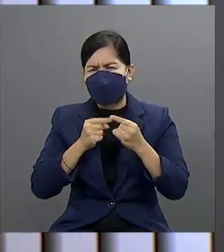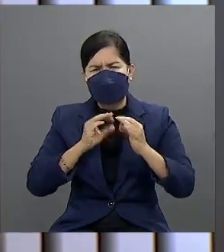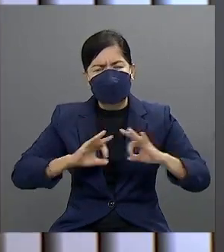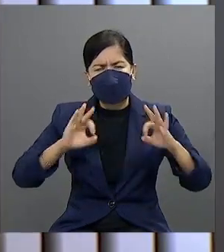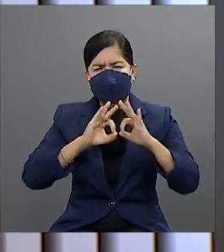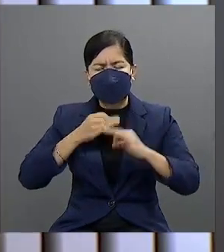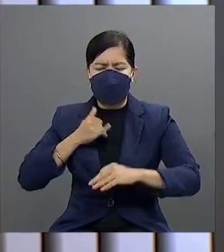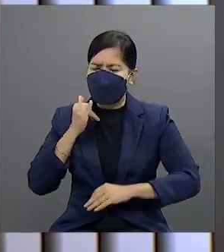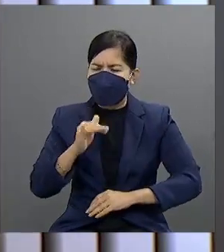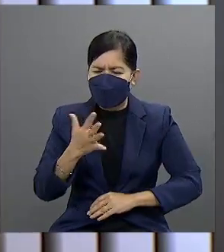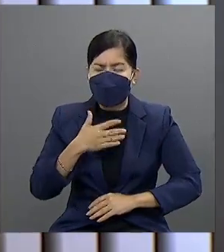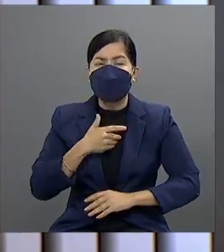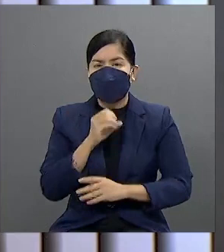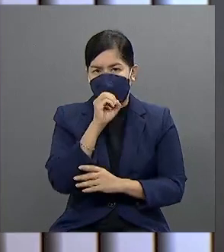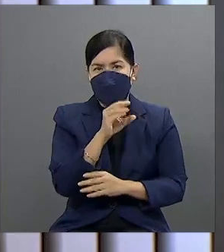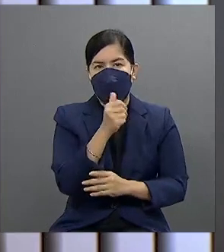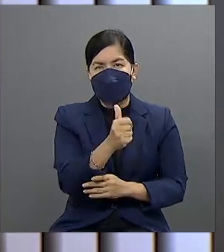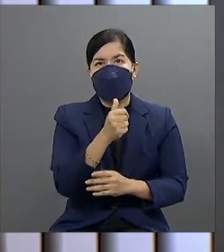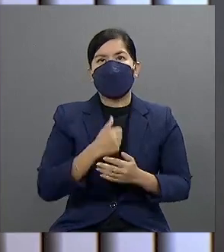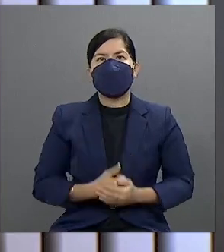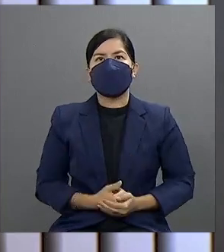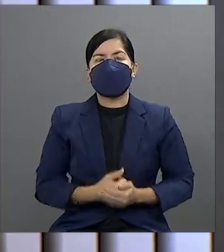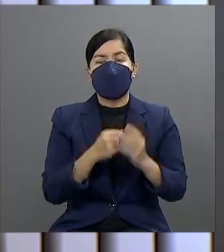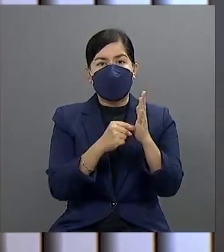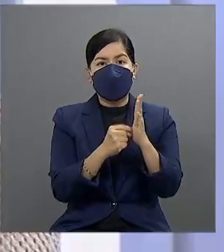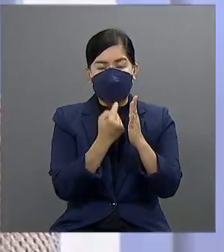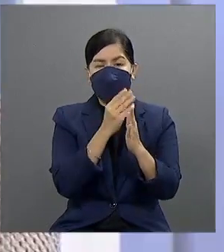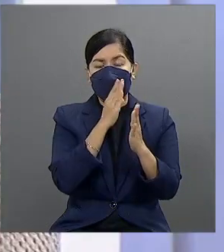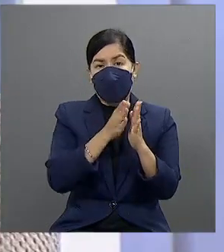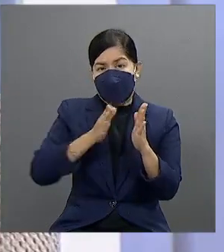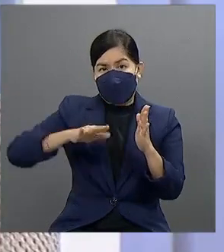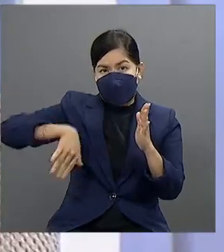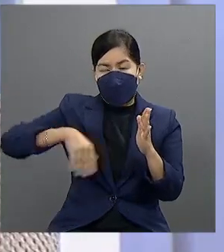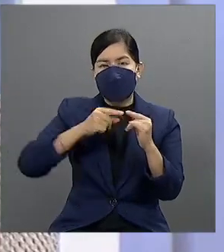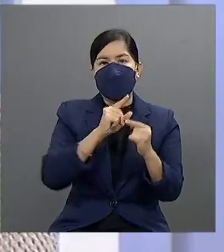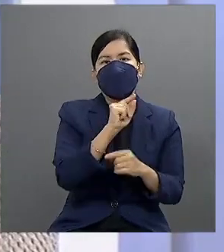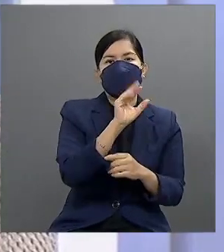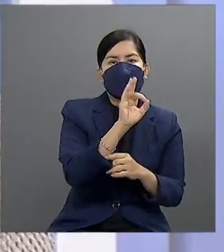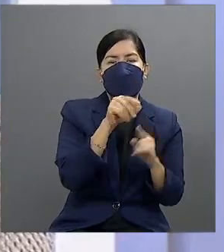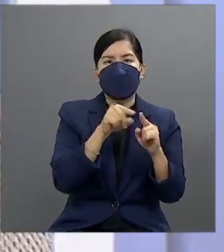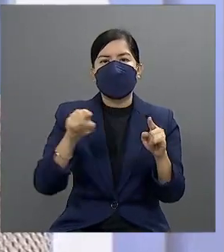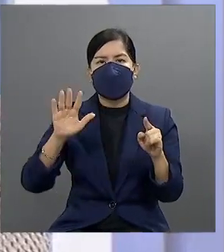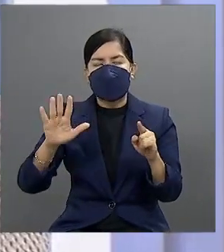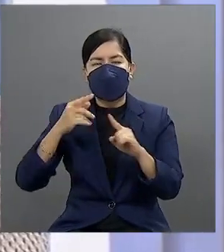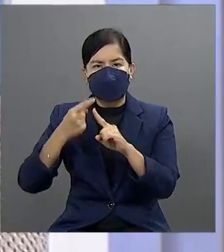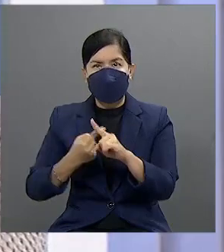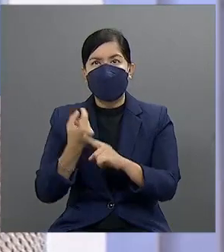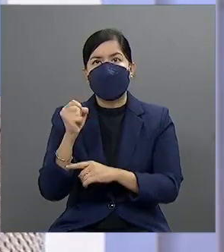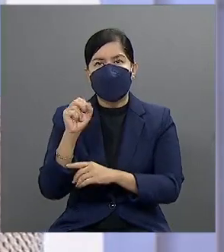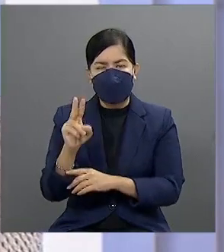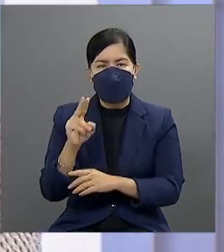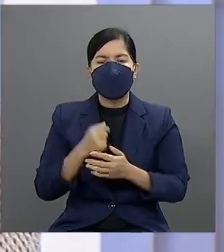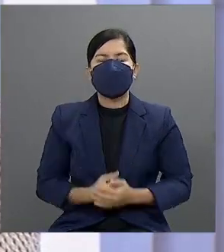แต่วันที่19พฤศจิกายนถึง5ธันวาคมนี้เท่านั้นนะครับ สามารถที่จะไปแจ้งเหตุตรงนี้ได้ด้วยนะคะคุณผู้ชม1สิทธิ์1เสียงของเรามีค่านะคะ